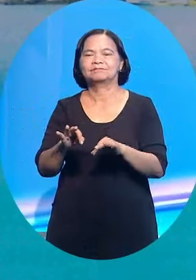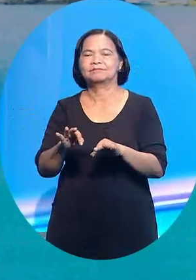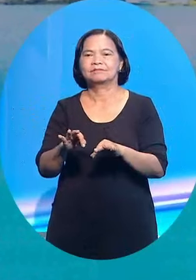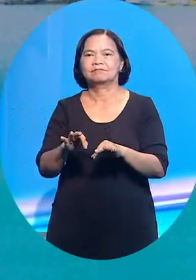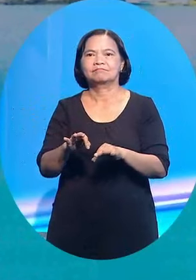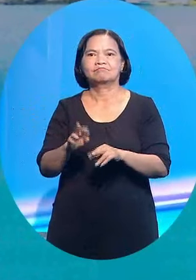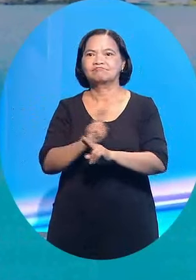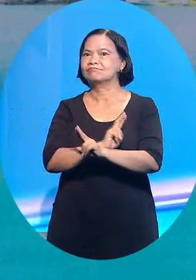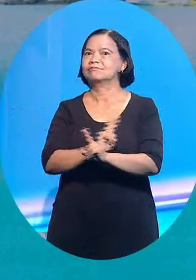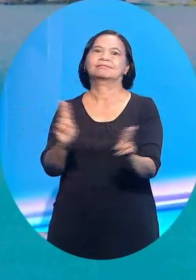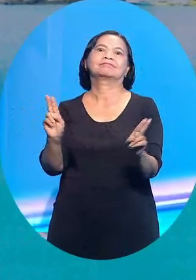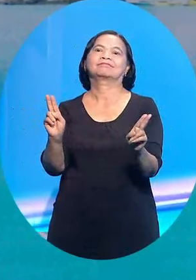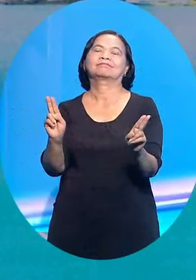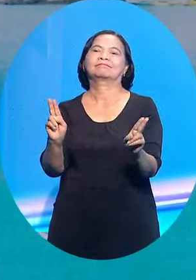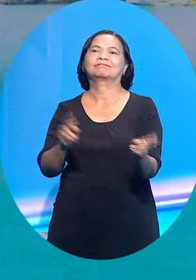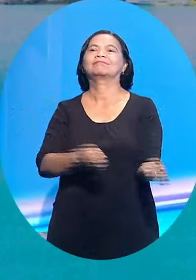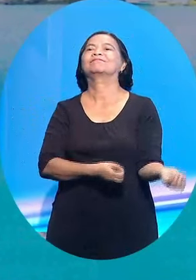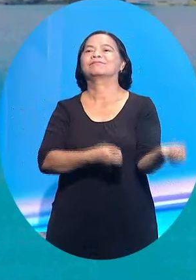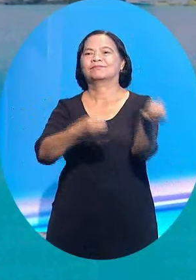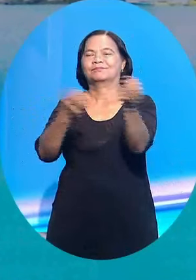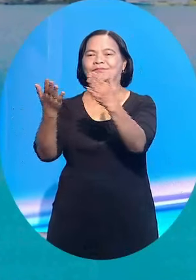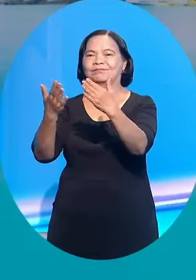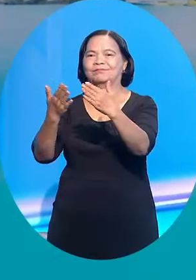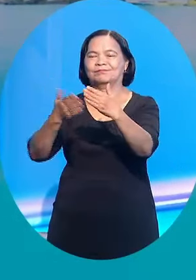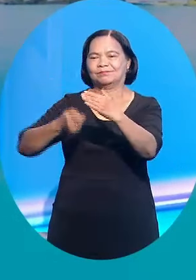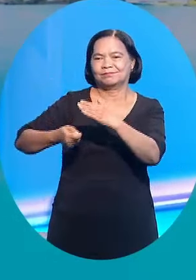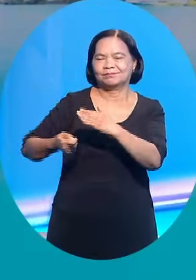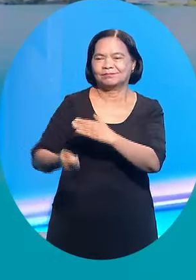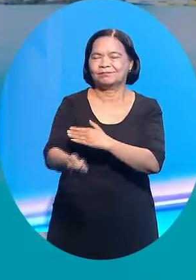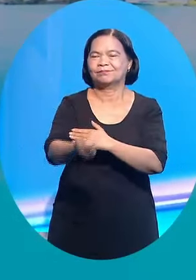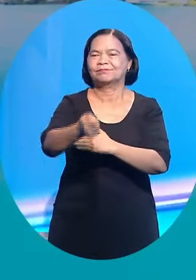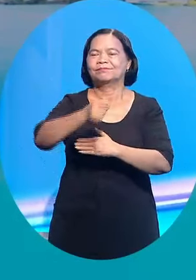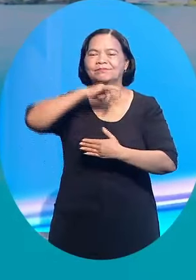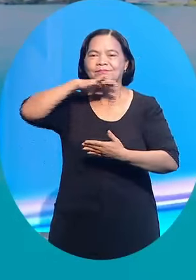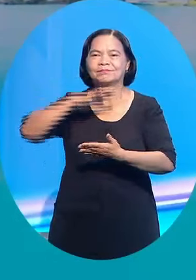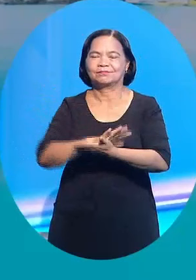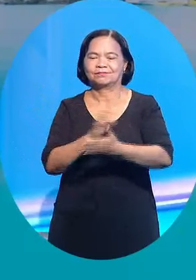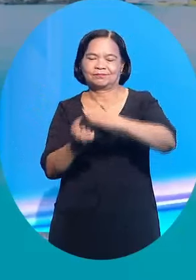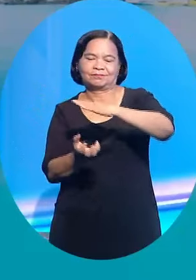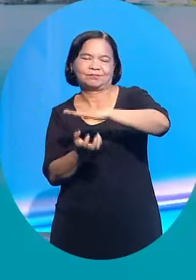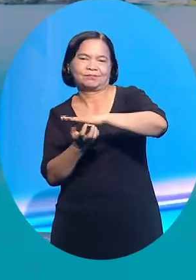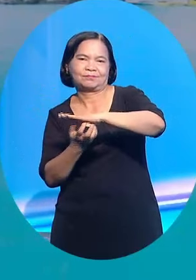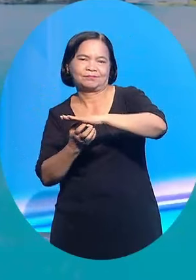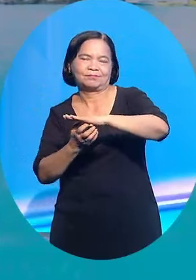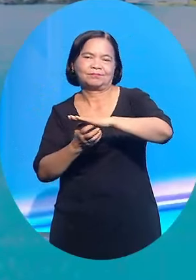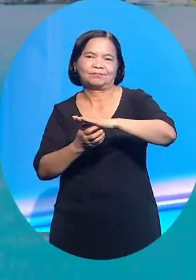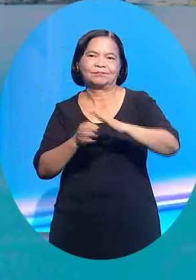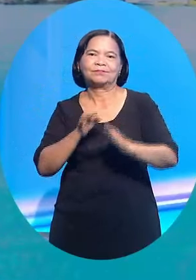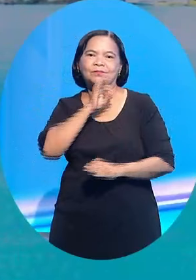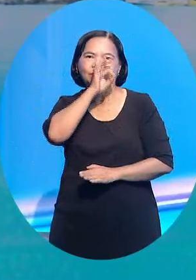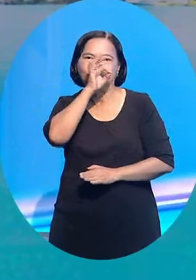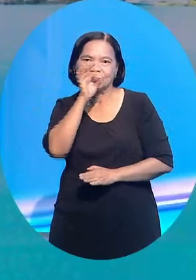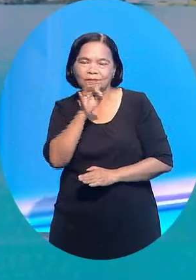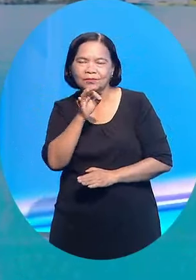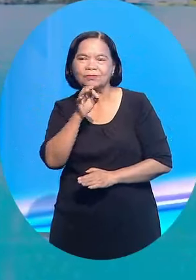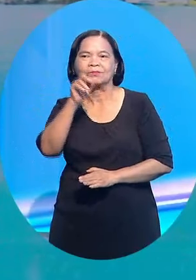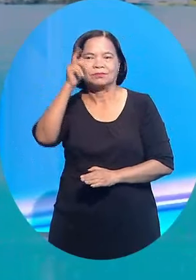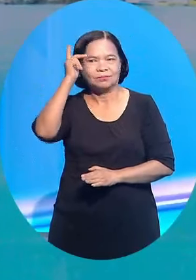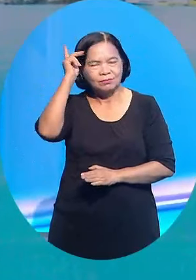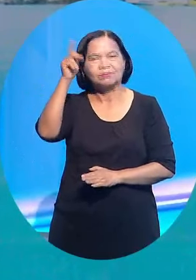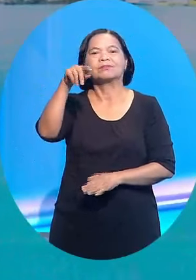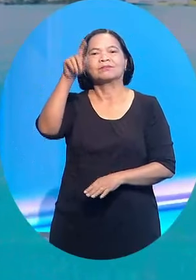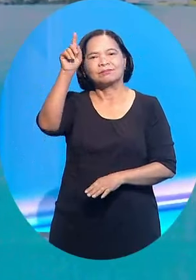buộc phải chấm dứt hoạt động, chuyển sang ở các cơ sở giết mổ công nghiệp. Ghi nhận trong những ngày đầu thực hiện chủ trương của thành phố, dù còn gặp một số khó khăn vướng